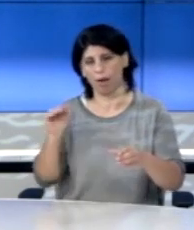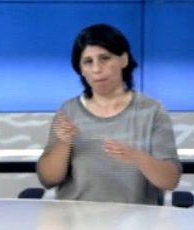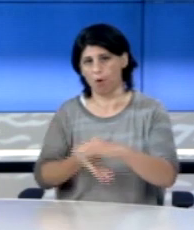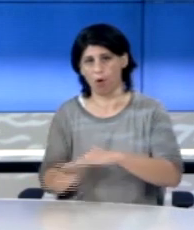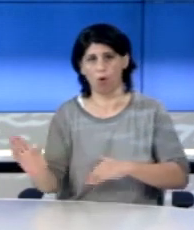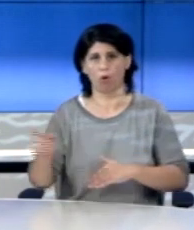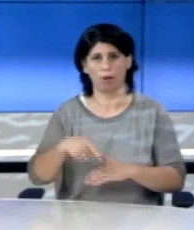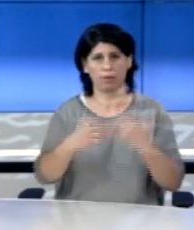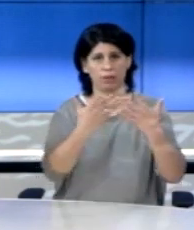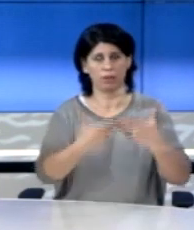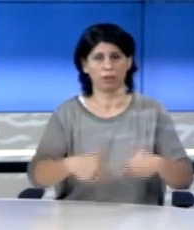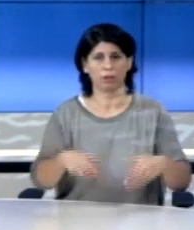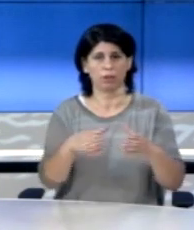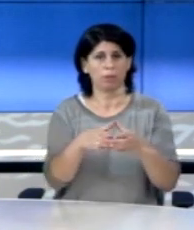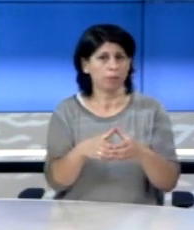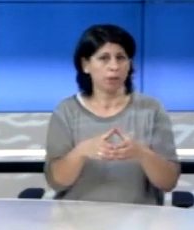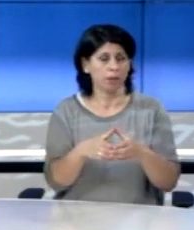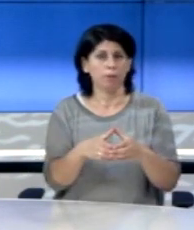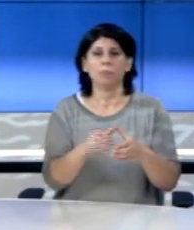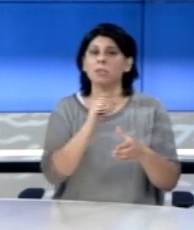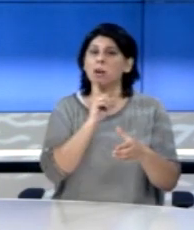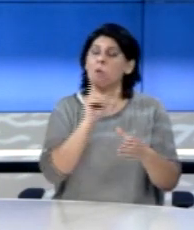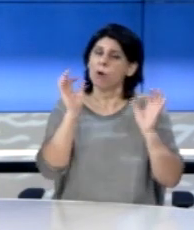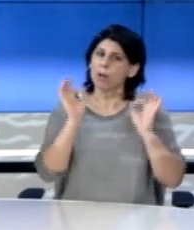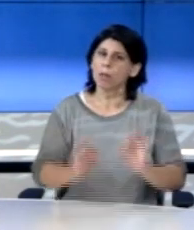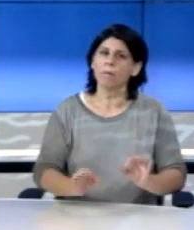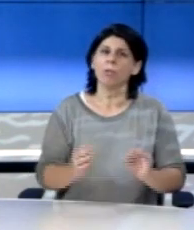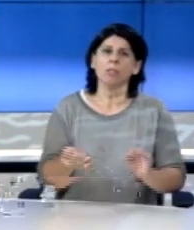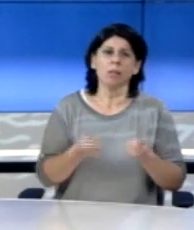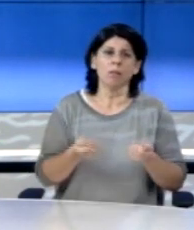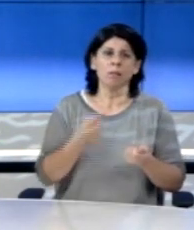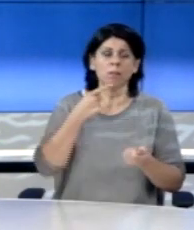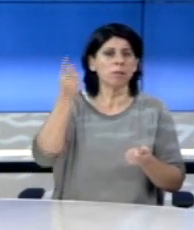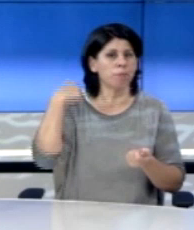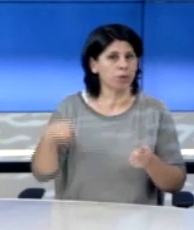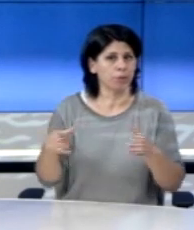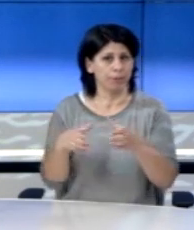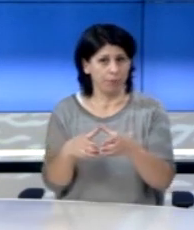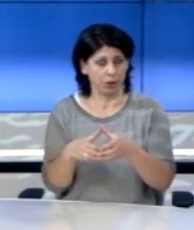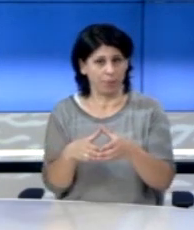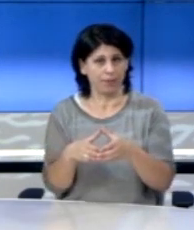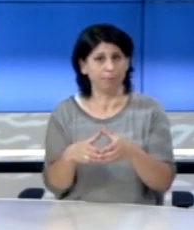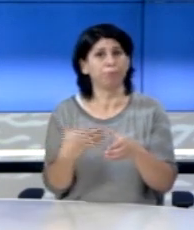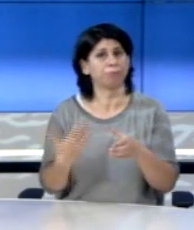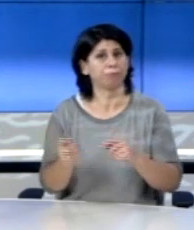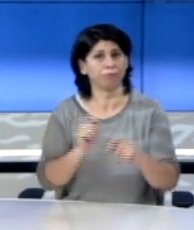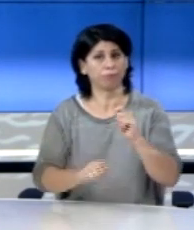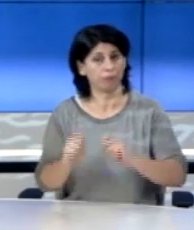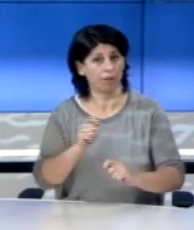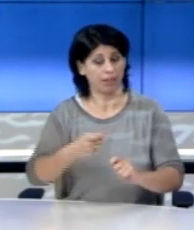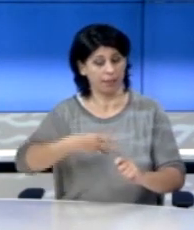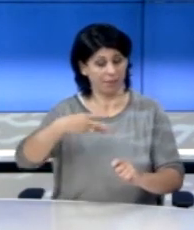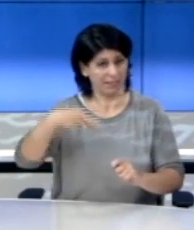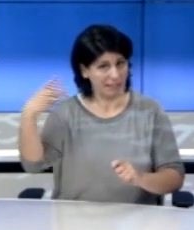από την παραπέρα λειτουργία της Επιτροπής, όπως ακριβώς είχαμε κάνει και στην προηγούμενη Επιτροπή που είχε συγκροτηθεί επί